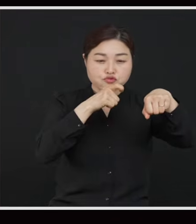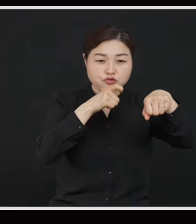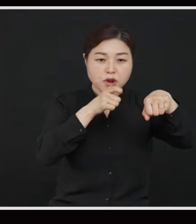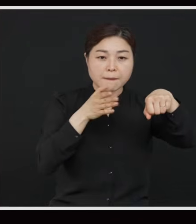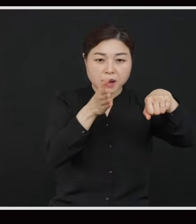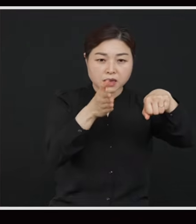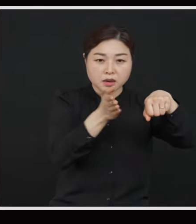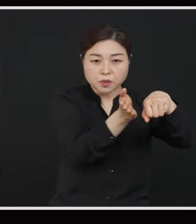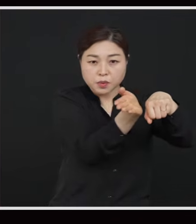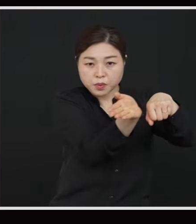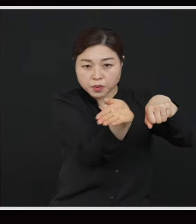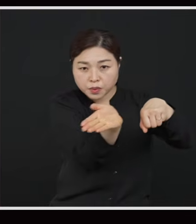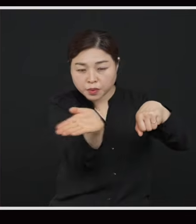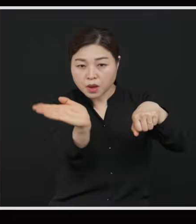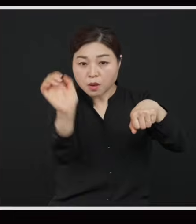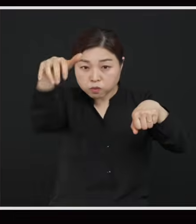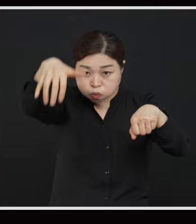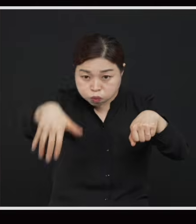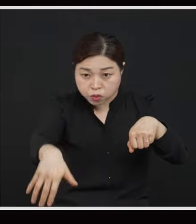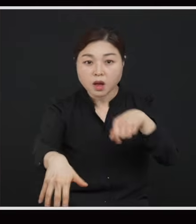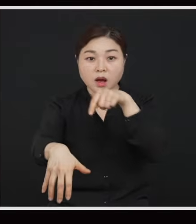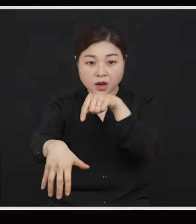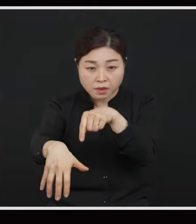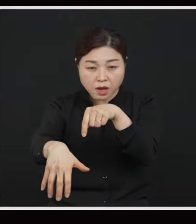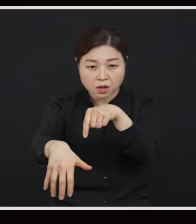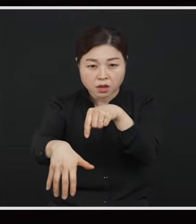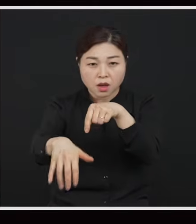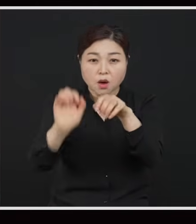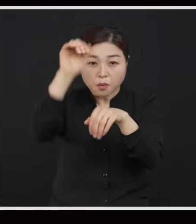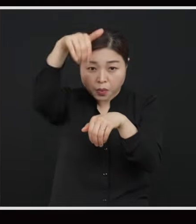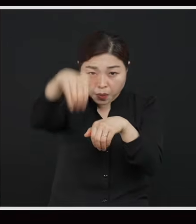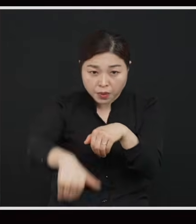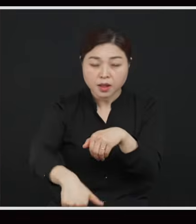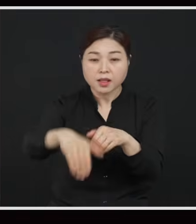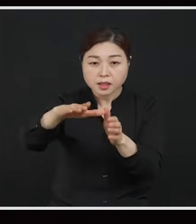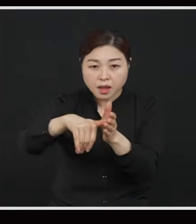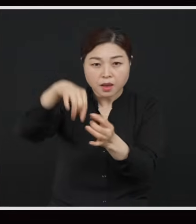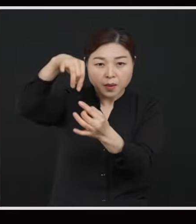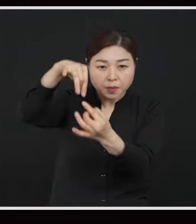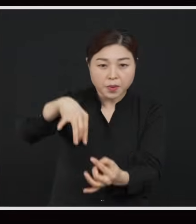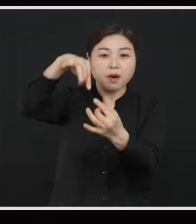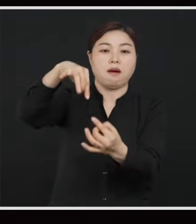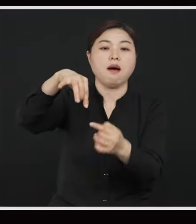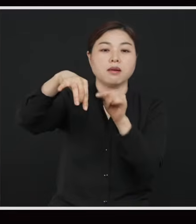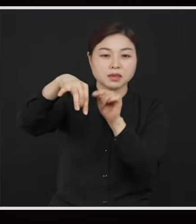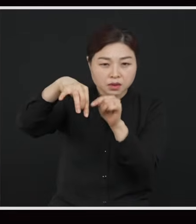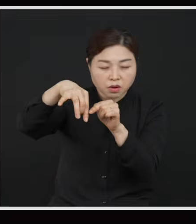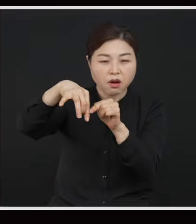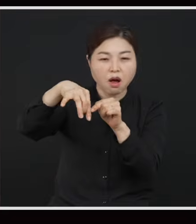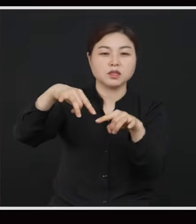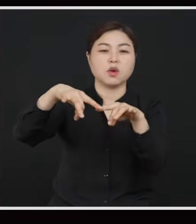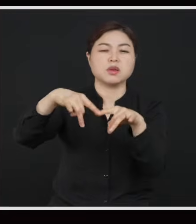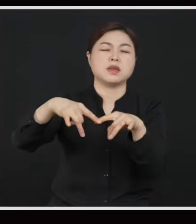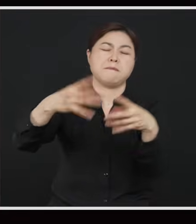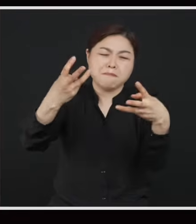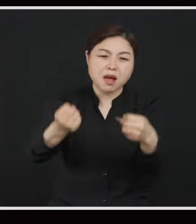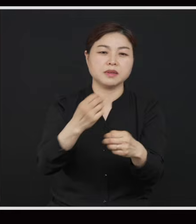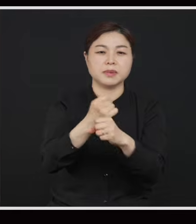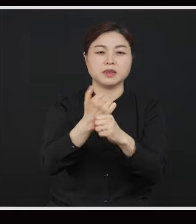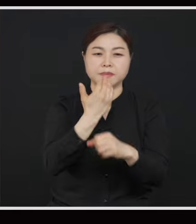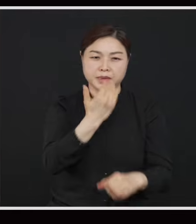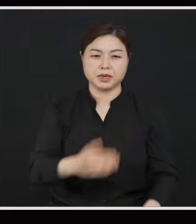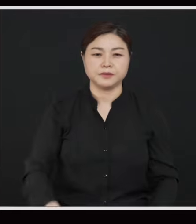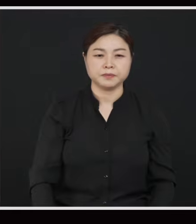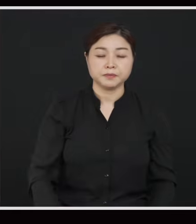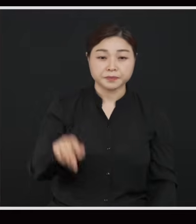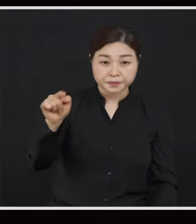그걸 동해로 떨어뜨릴 수가 있어요. 그럼 낙차 크게 물이 내려오기 때문에 거기에서 전기를 왕창 생산을 할 수 있습니다.